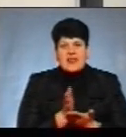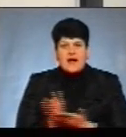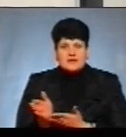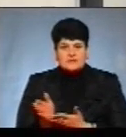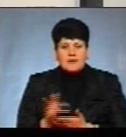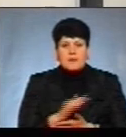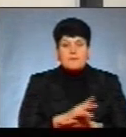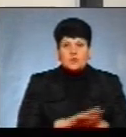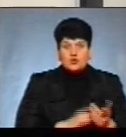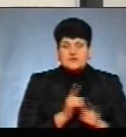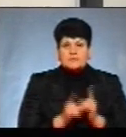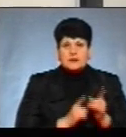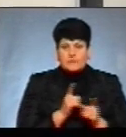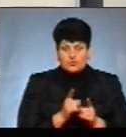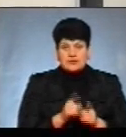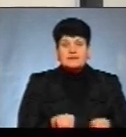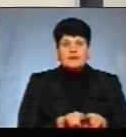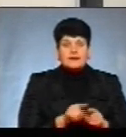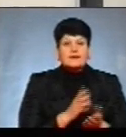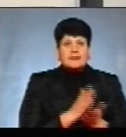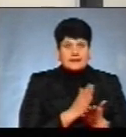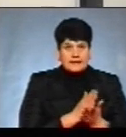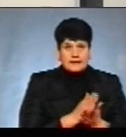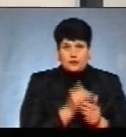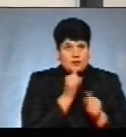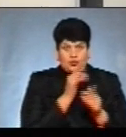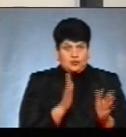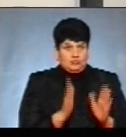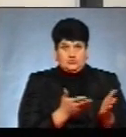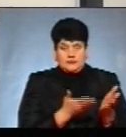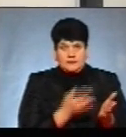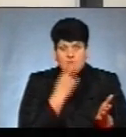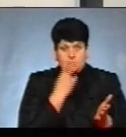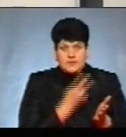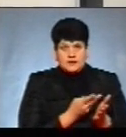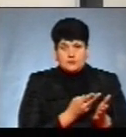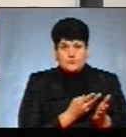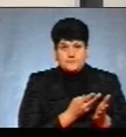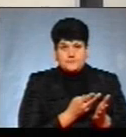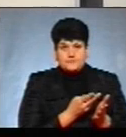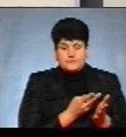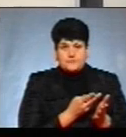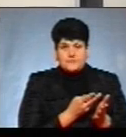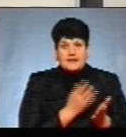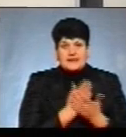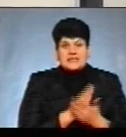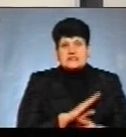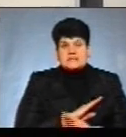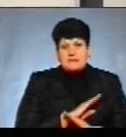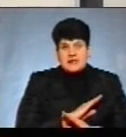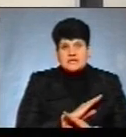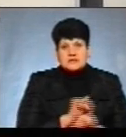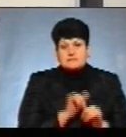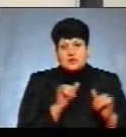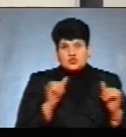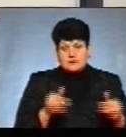варіанти. Або ми продовжуємо реформу, і так, як є, зараз просто не може бути, тому що ми бачимо, сьогодні є